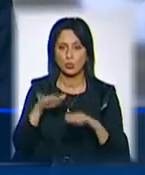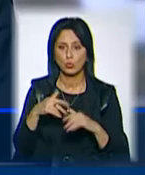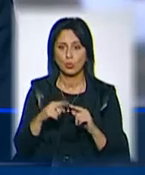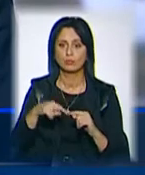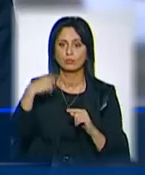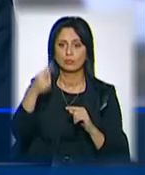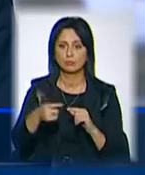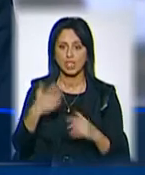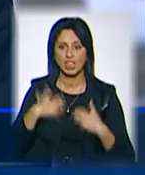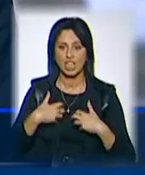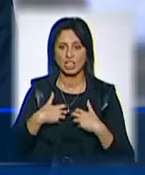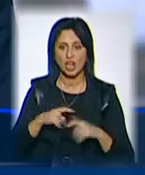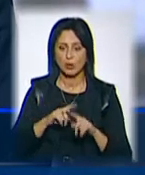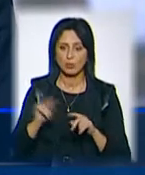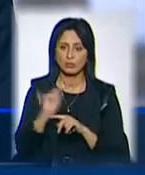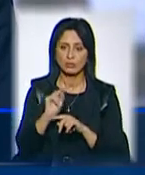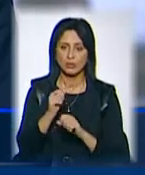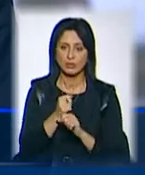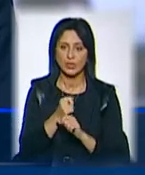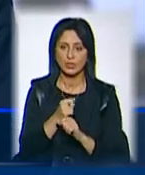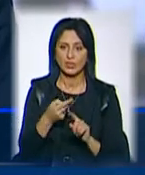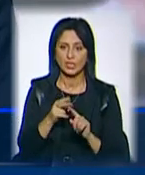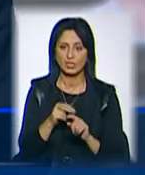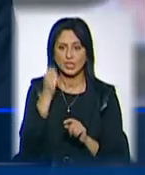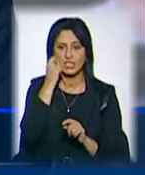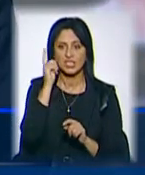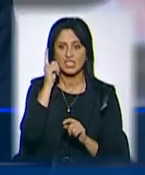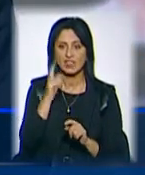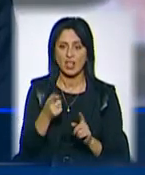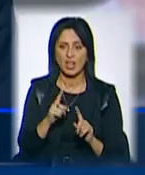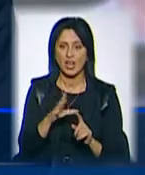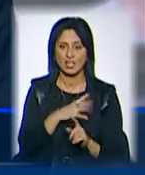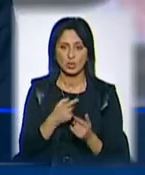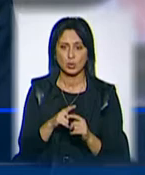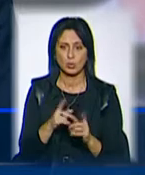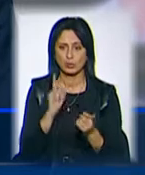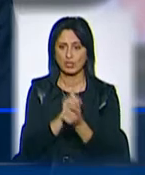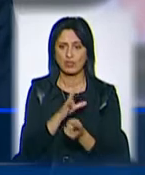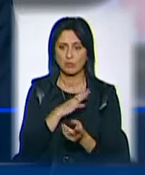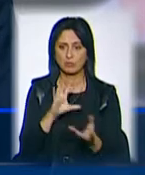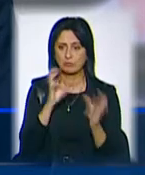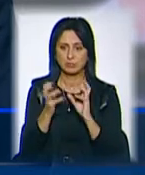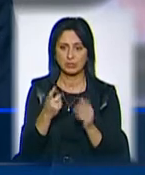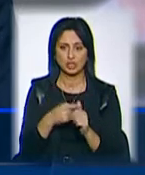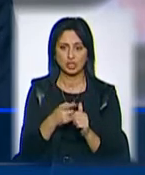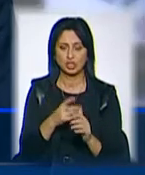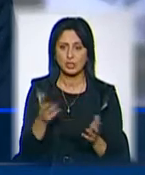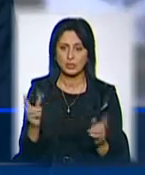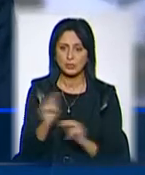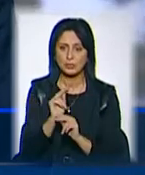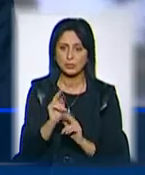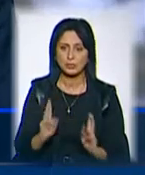შემდგომში მოგვიწია, რომ დაჩქარებული ტემპებით წავსულიყავით. ის დაძველებული ინფრასტრუქტურა, რაც ჩვენ დაგვხვდა, ის